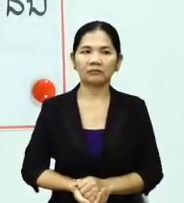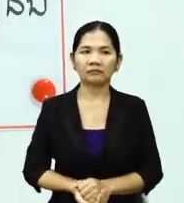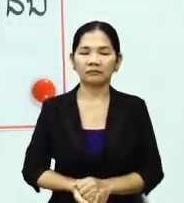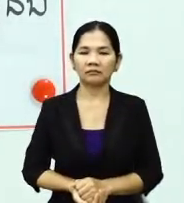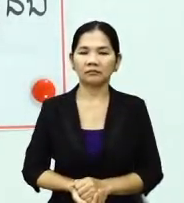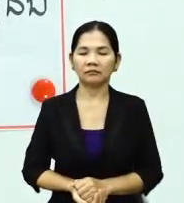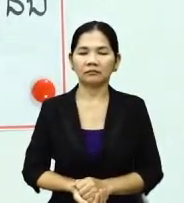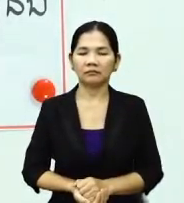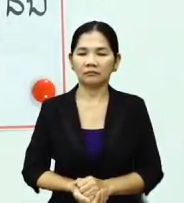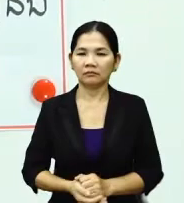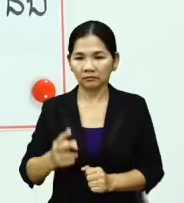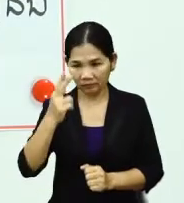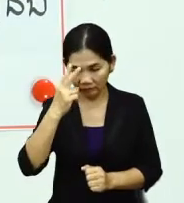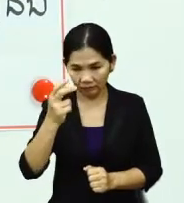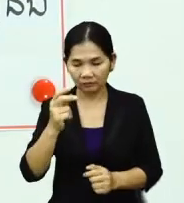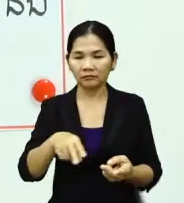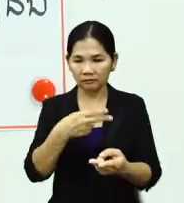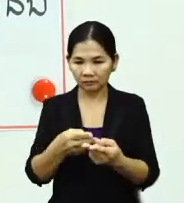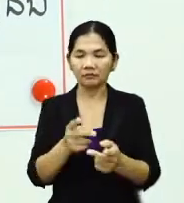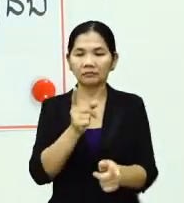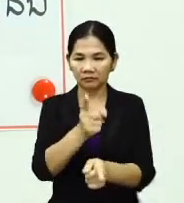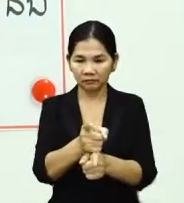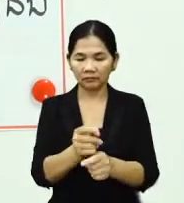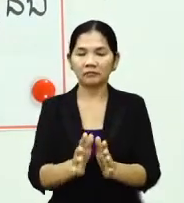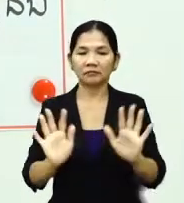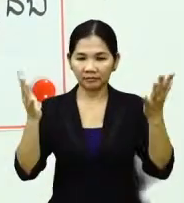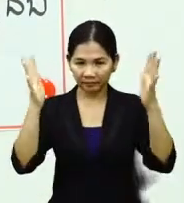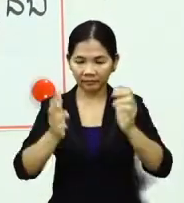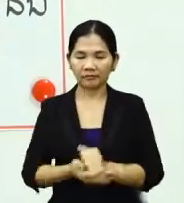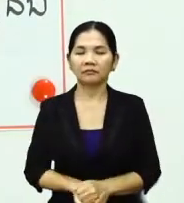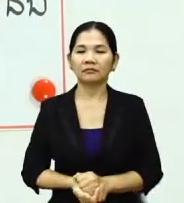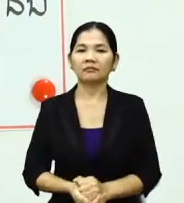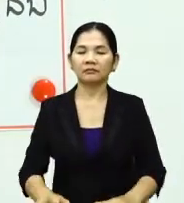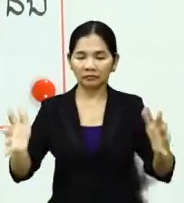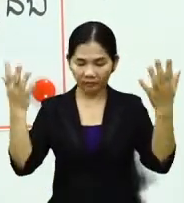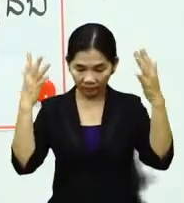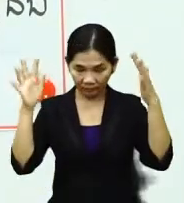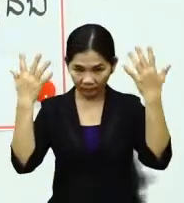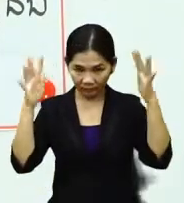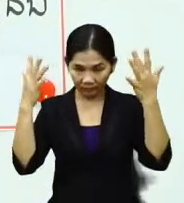chá con bà chịt lại bàn trâm trái tự ọc nì tự đỡ chá con anh tỏ